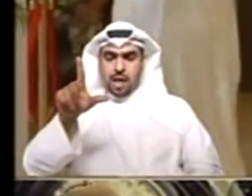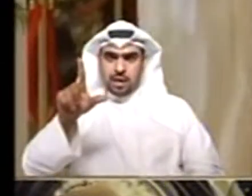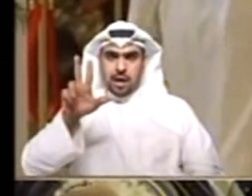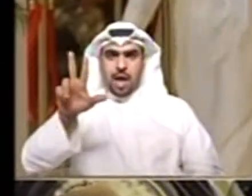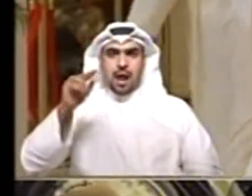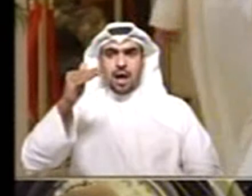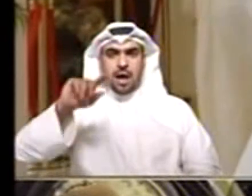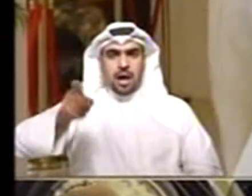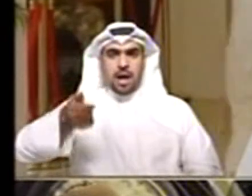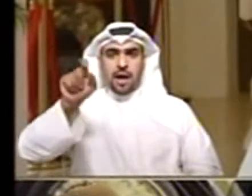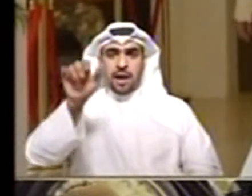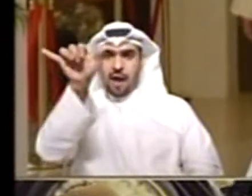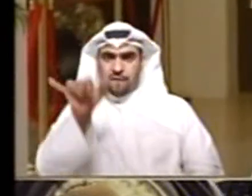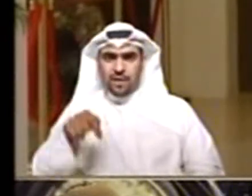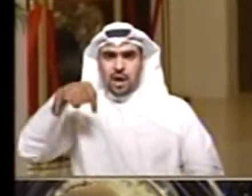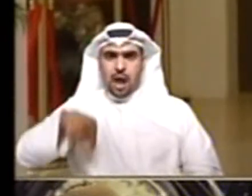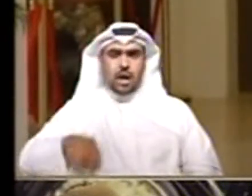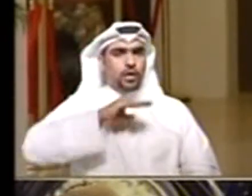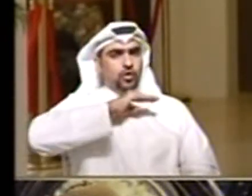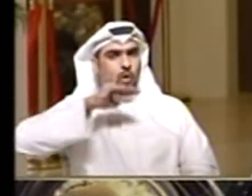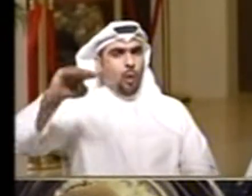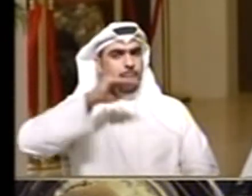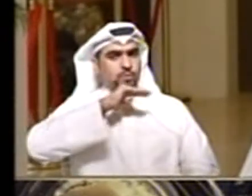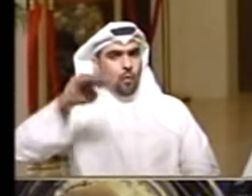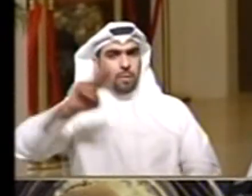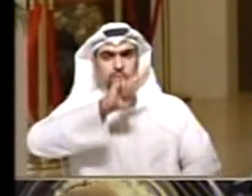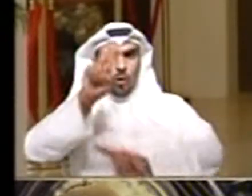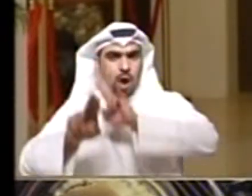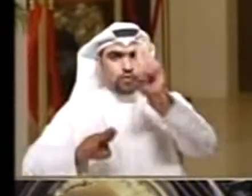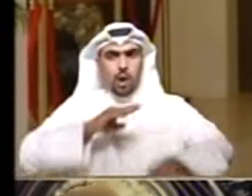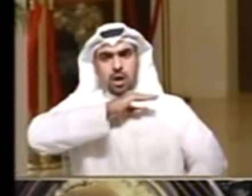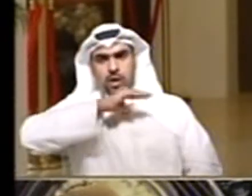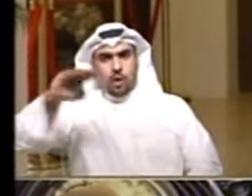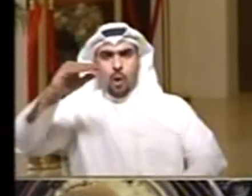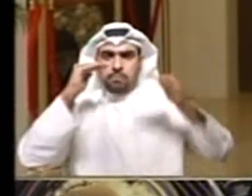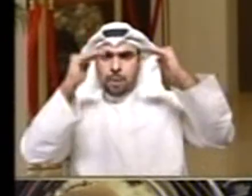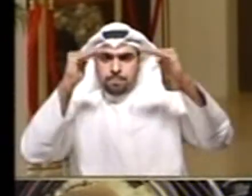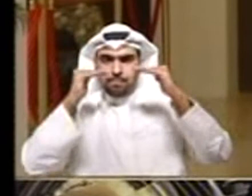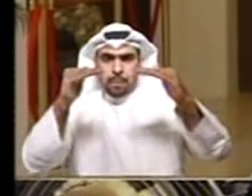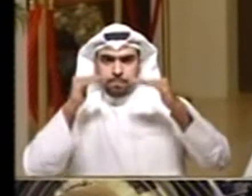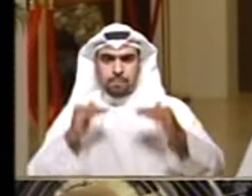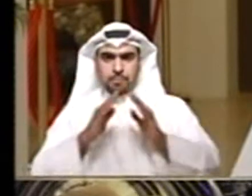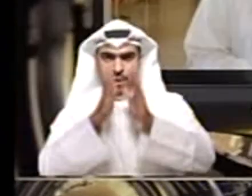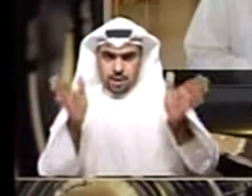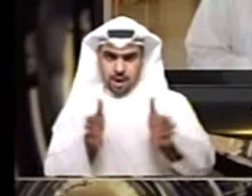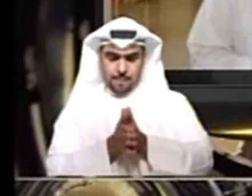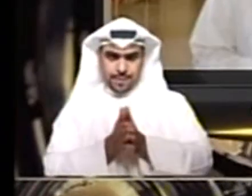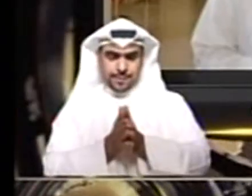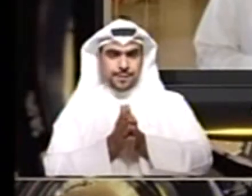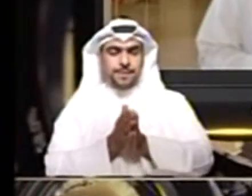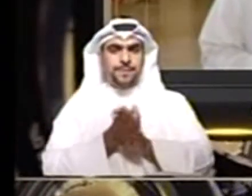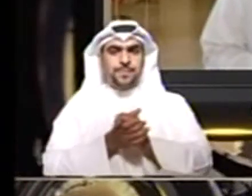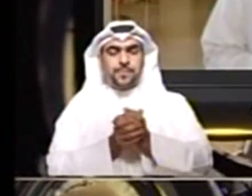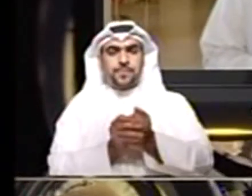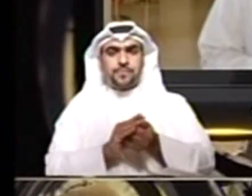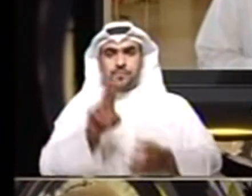يفند محاور الاستجواب، وإن شاء الله في إذا نوافل أخرى إن شاء الله وهفي إذا نوافل الجلسة